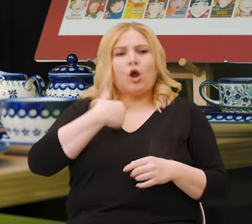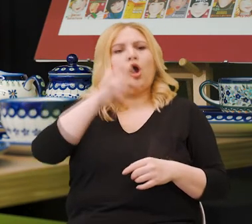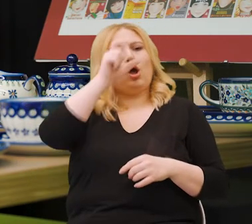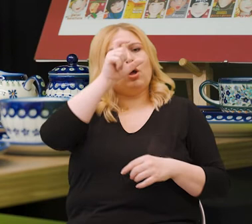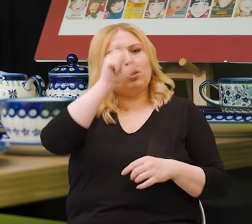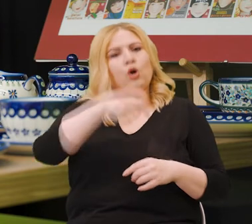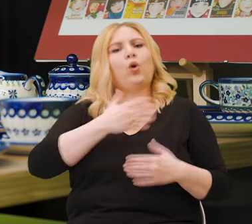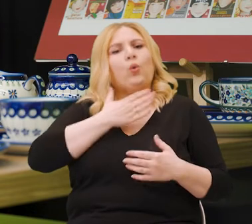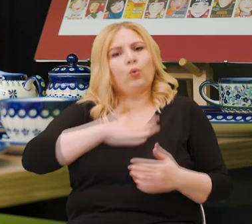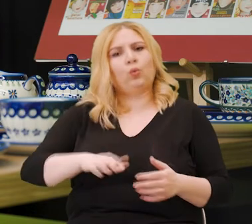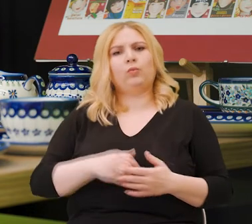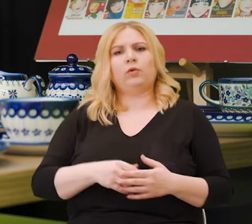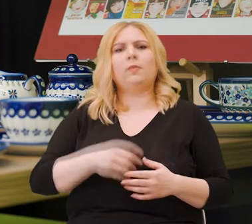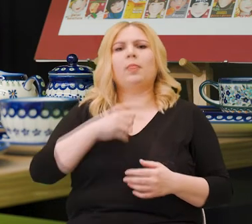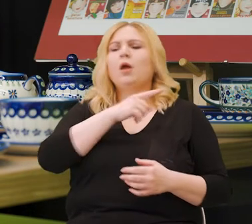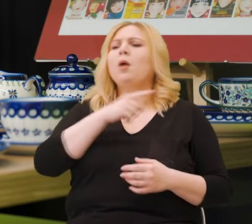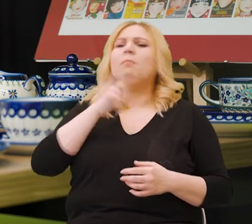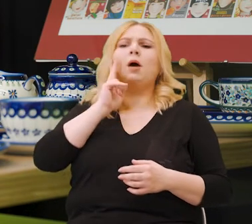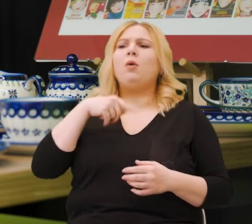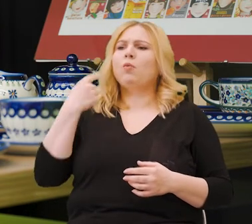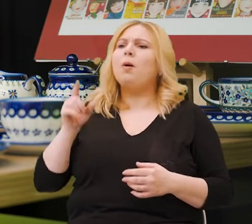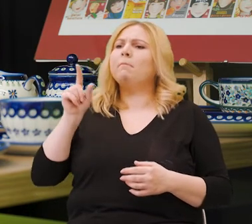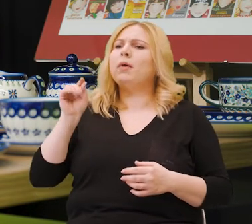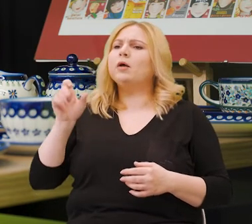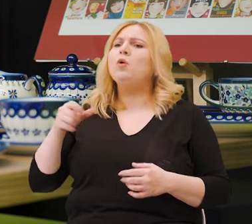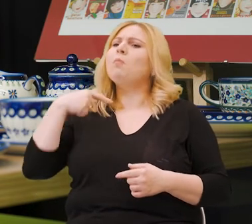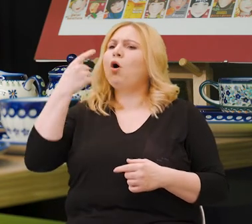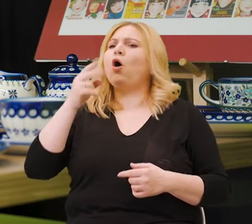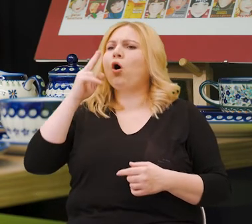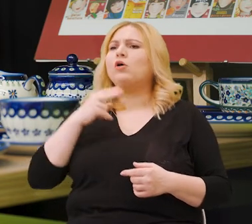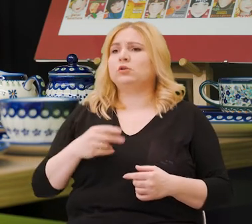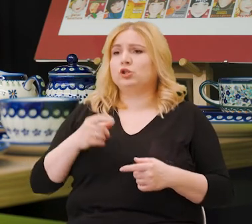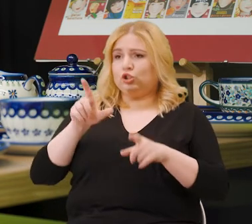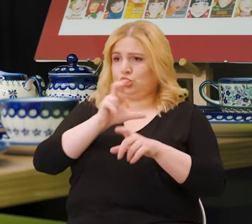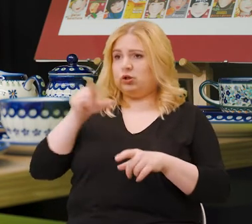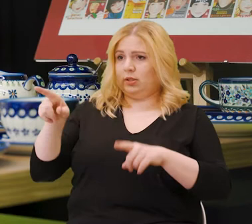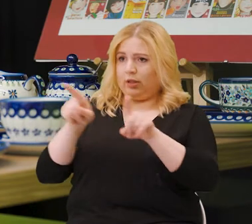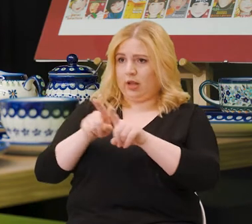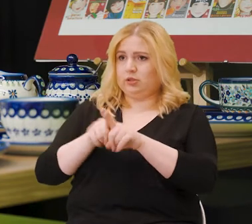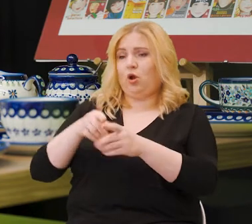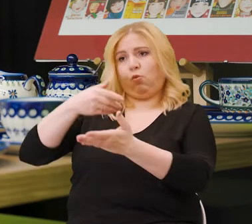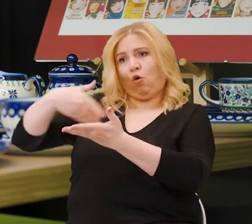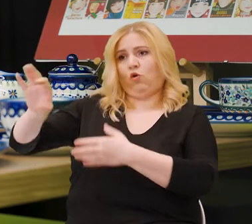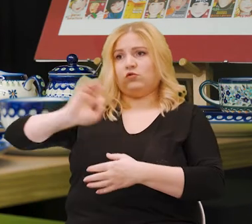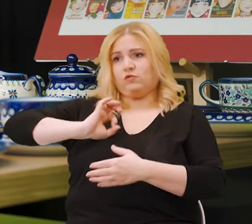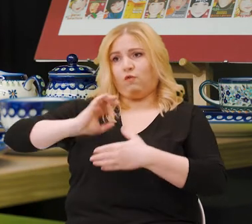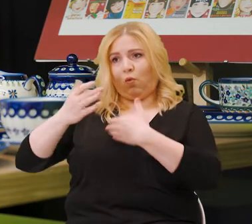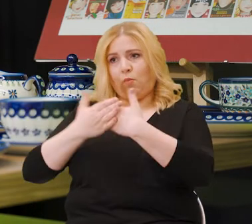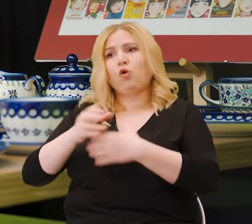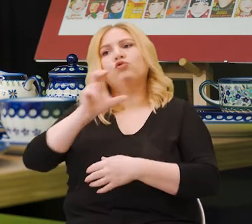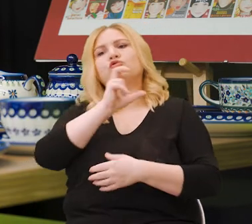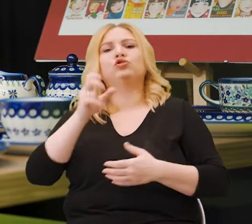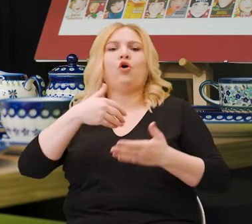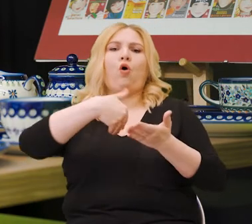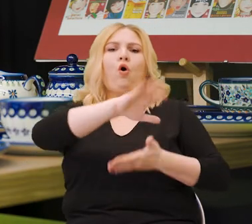Pulpecie, powiedz może swojemu ojcu, jak ty byś się zachowała w podobnym przypadku? Odrzuciłabyś raczej męża, czy